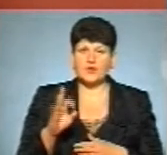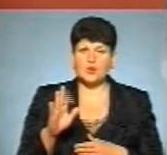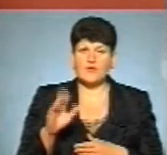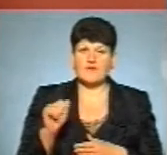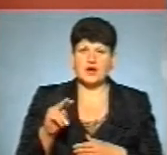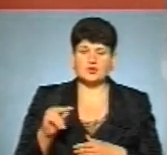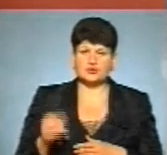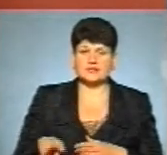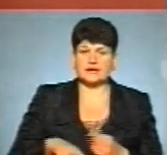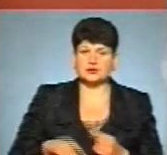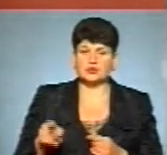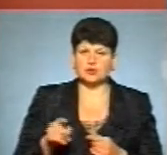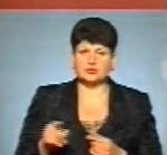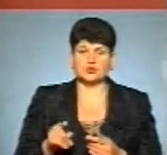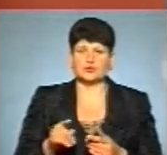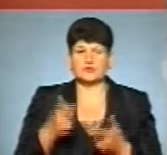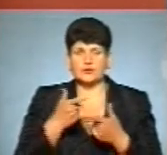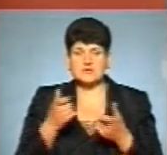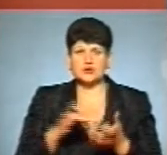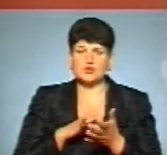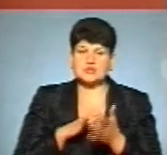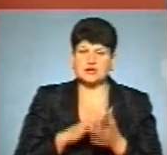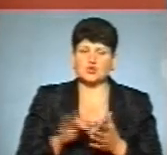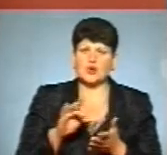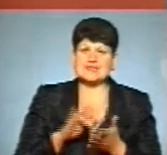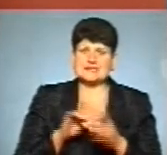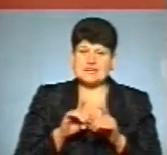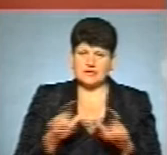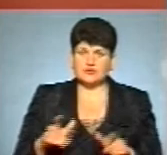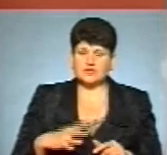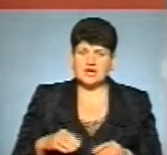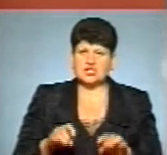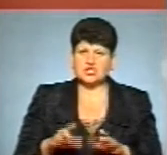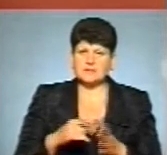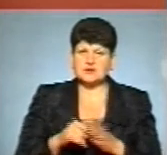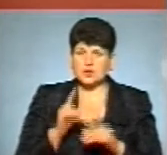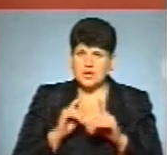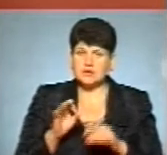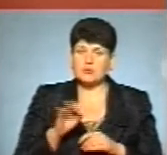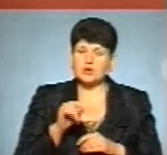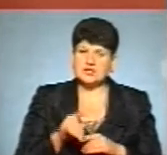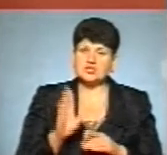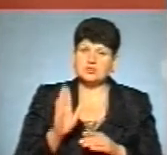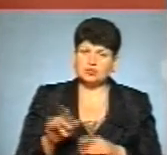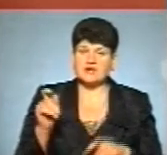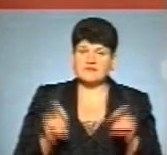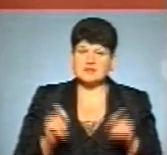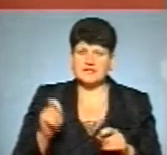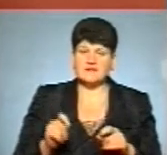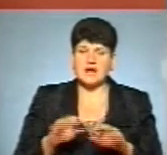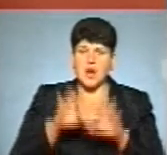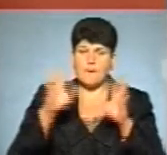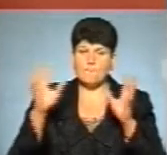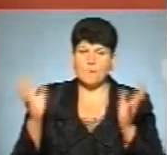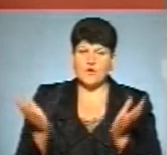директором Тернопільського інформаційно-туристичного центру. Він сказав, що наразі вони чекають рішення міської ради про те, чи буде фестиваль повітряних куль.